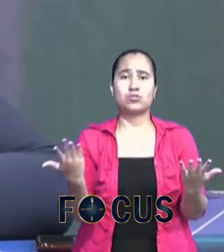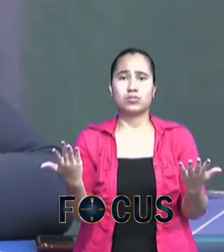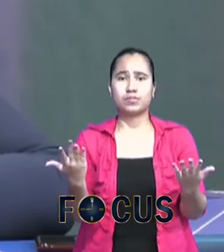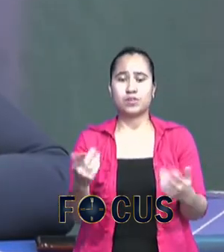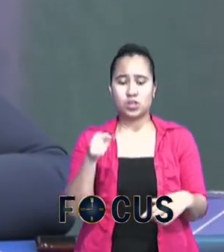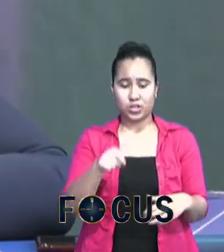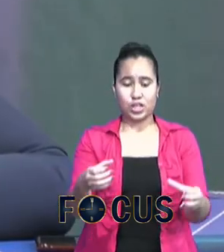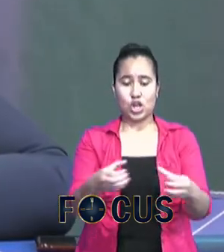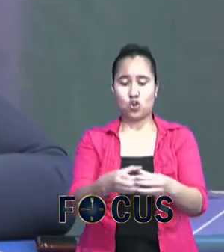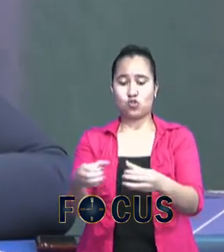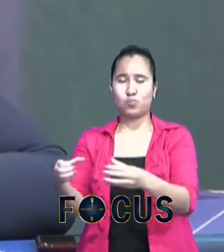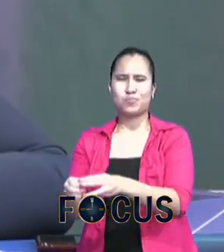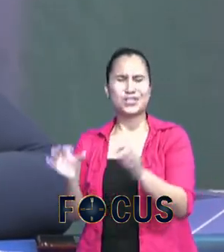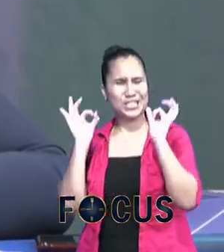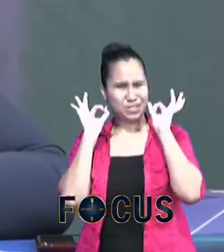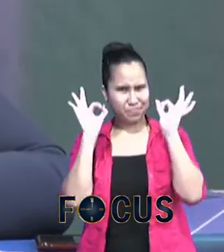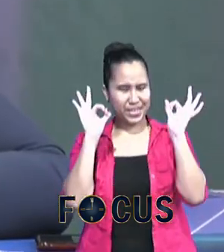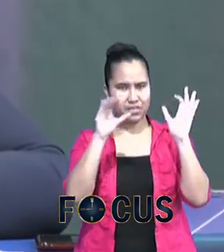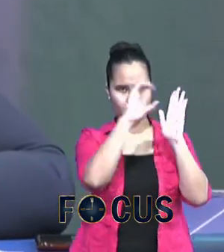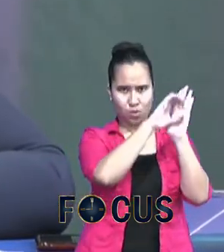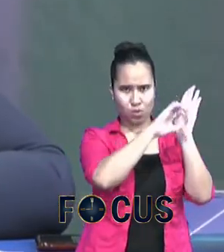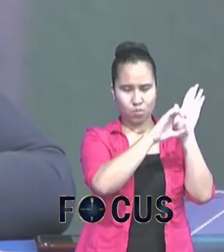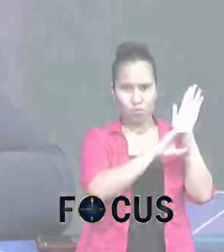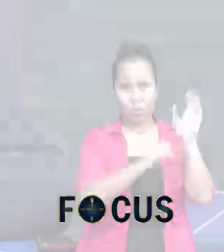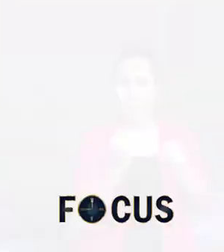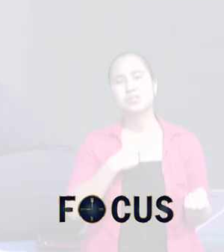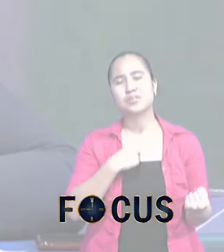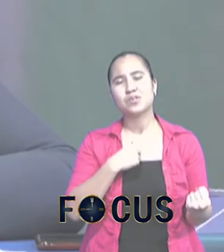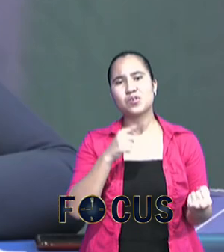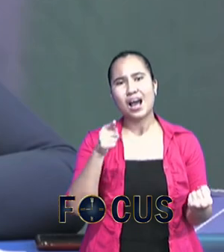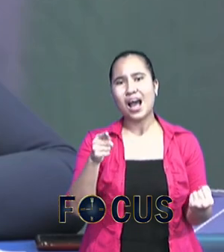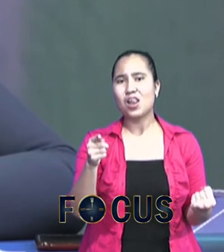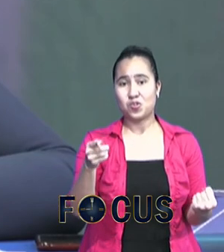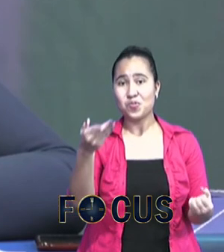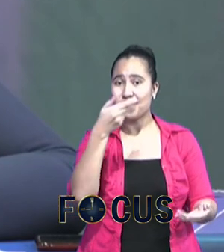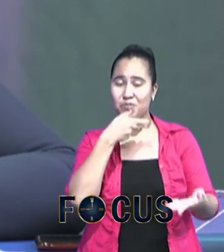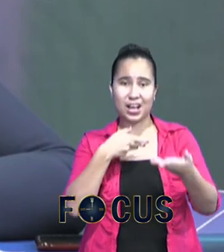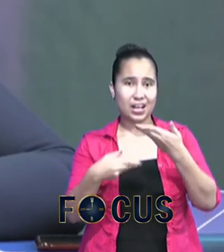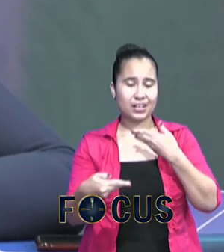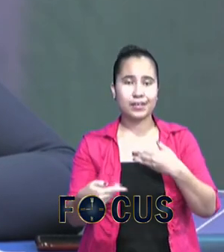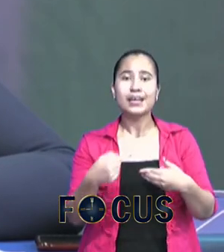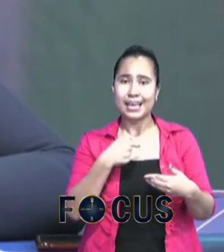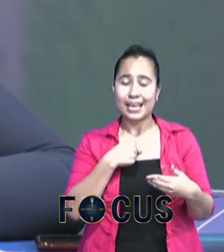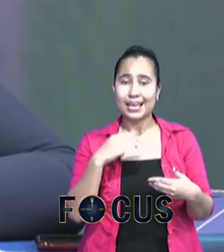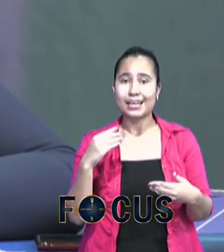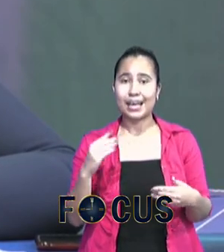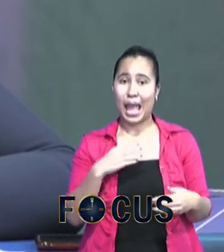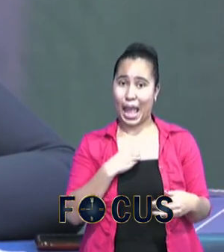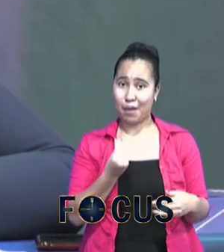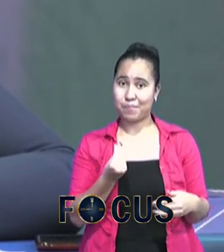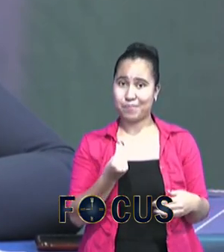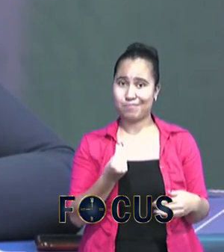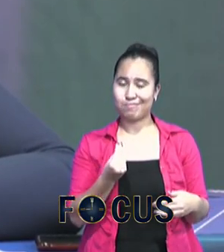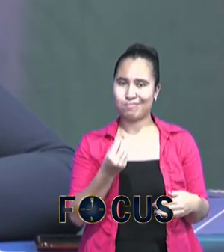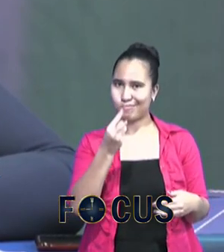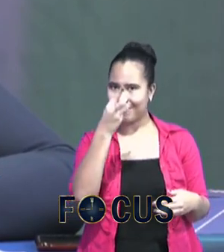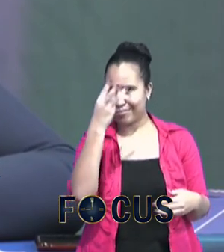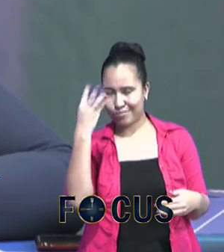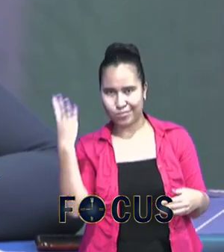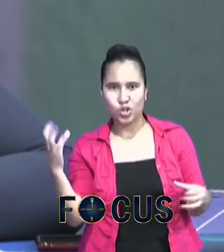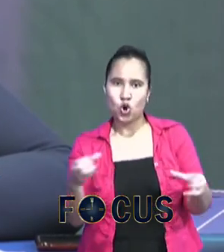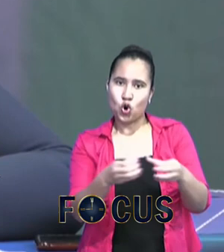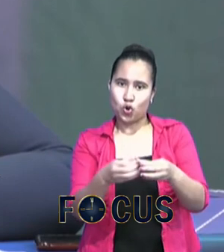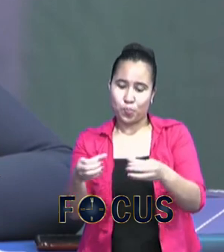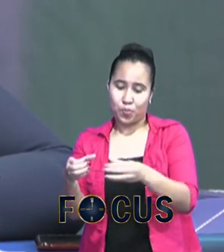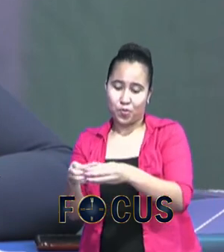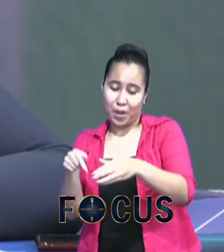er hele specifieke protocollen uitgewerkt worden. En ik heb met een aantal groepen vanuit